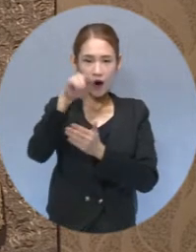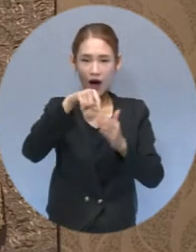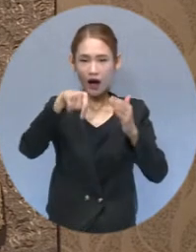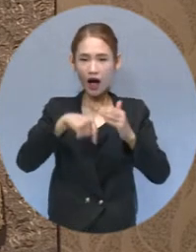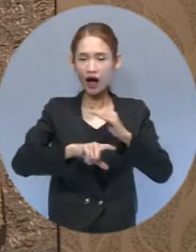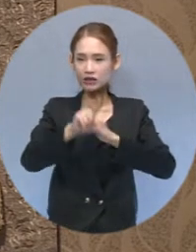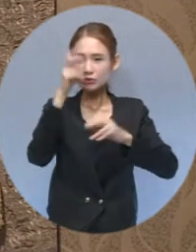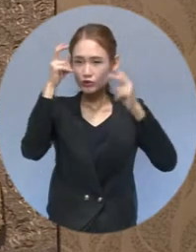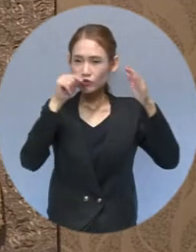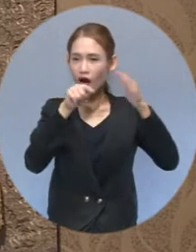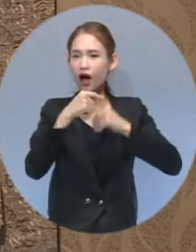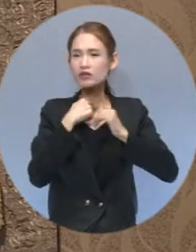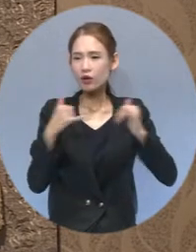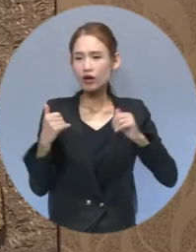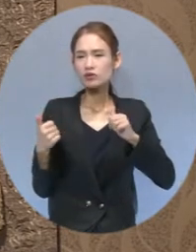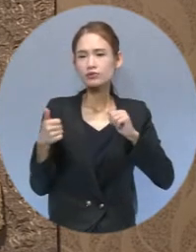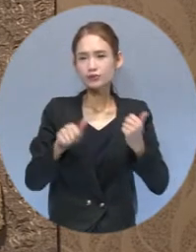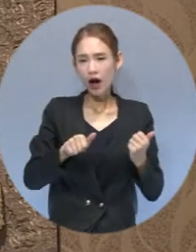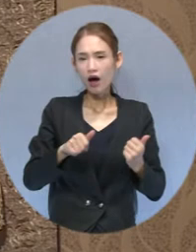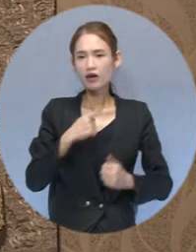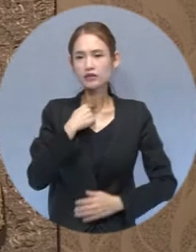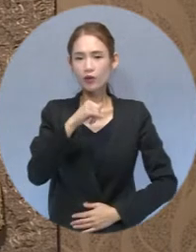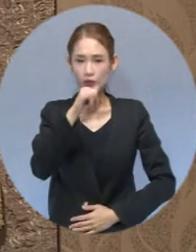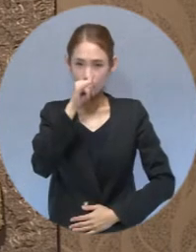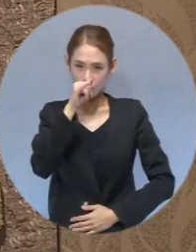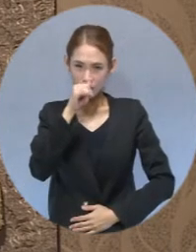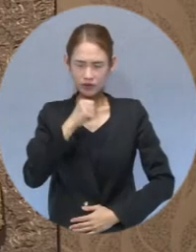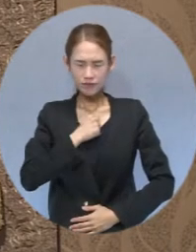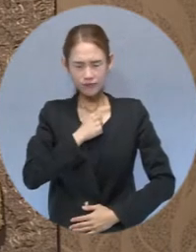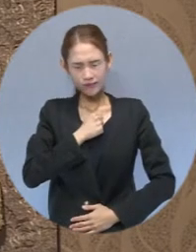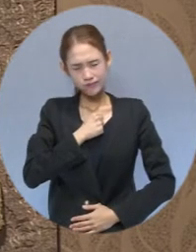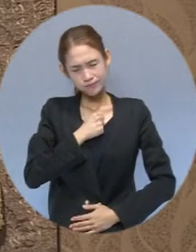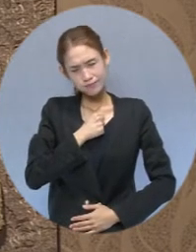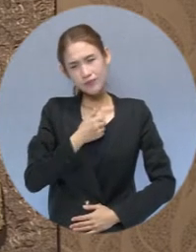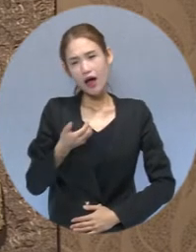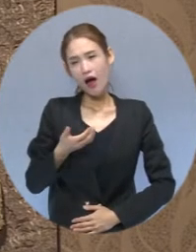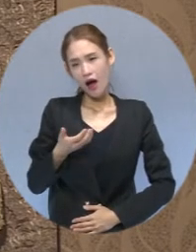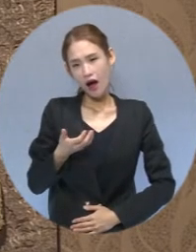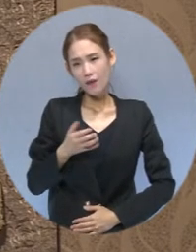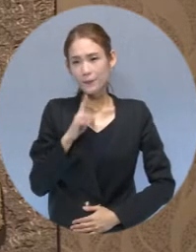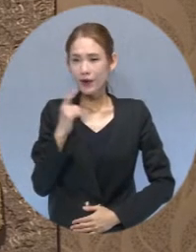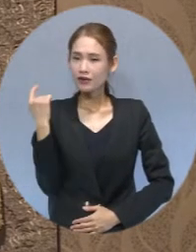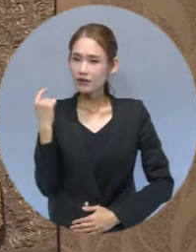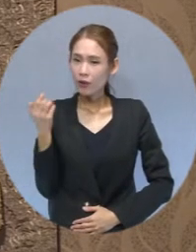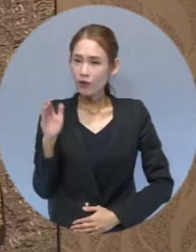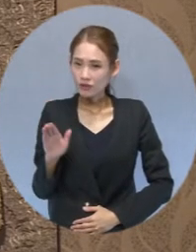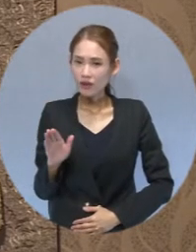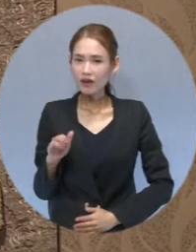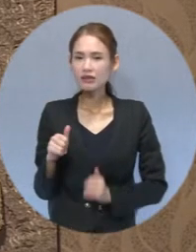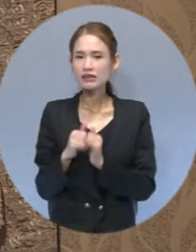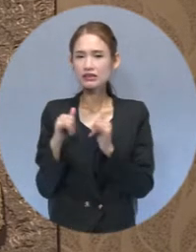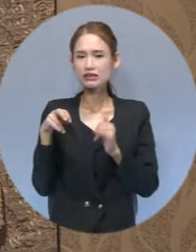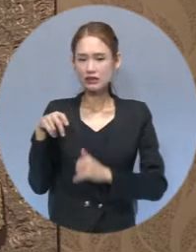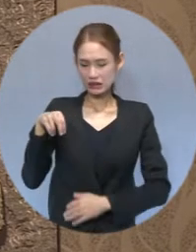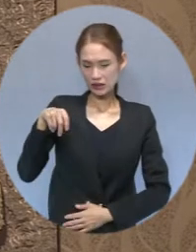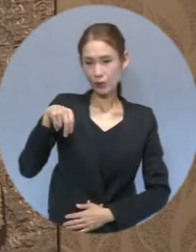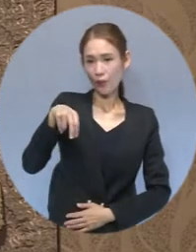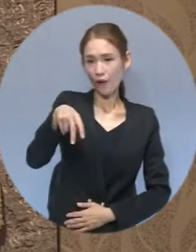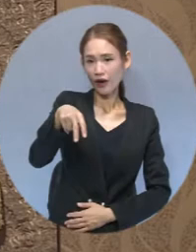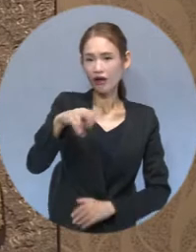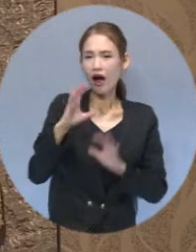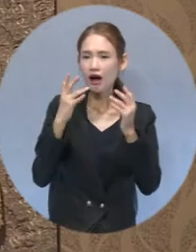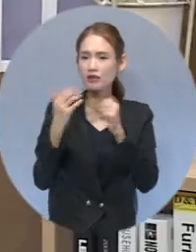사례가 있었고요. 네. 또 요즘 정말 마음 아프지만은 가끔 이제 우리 인도에서 아이들이 숨지는 사고도